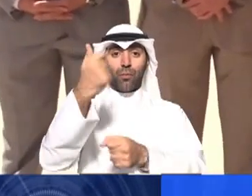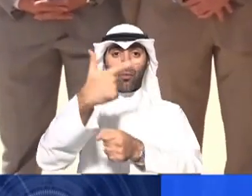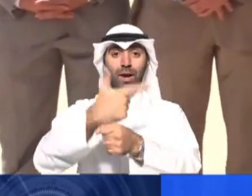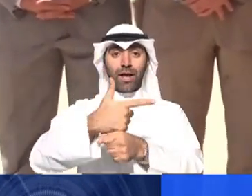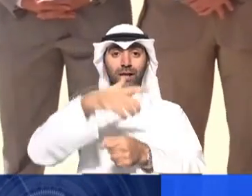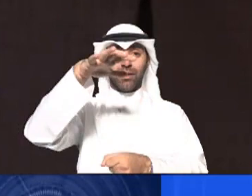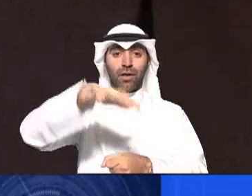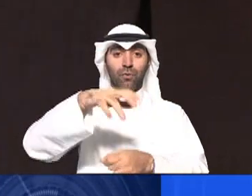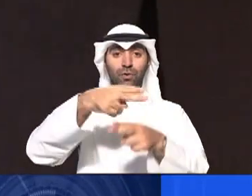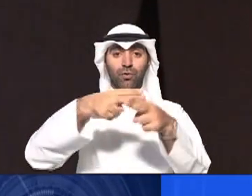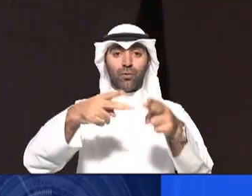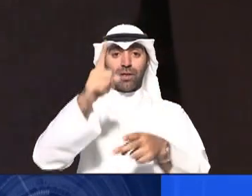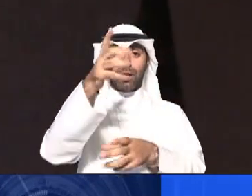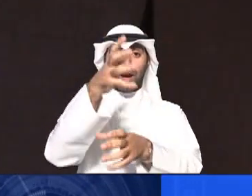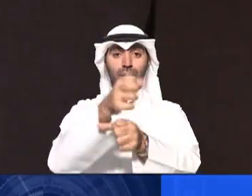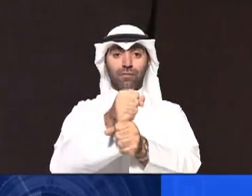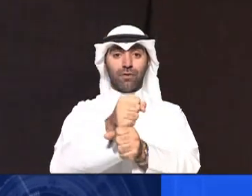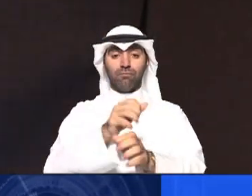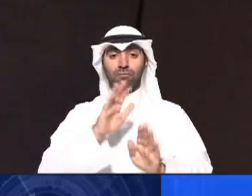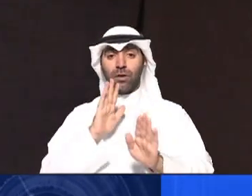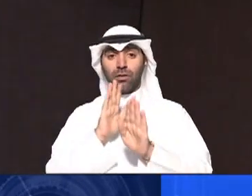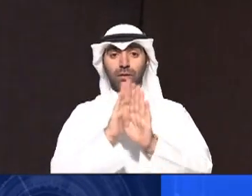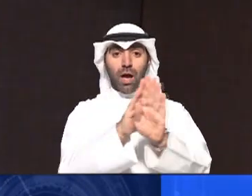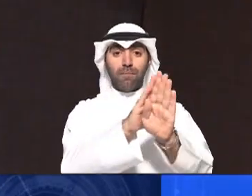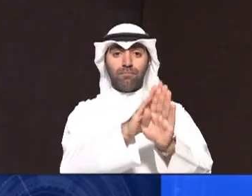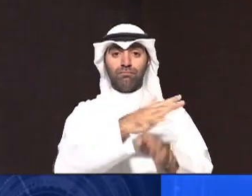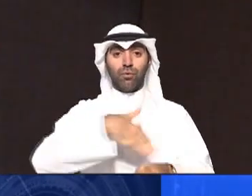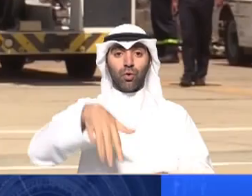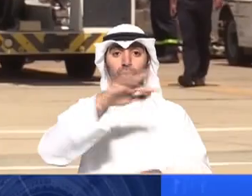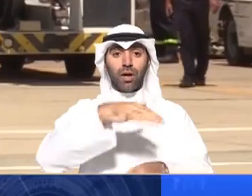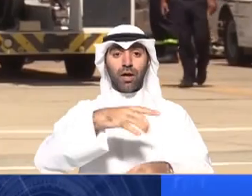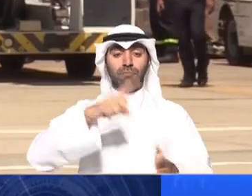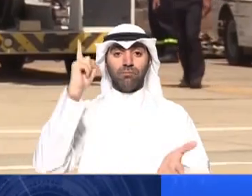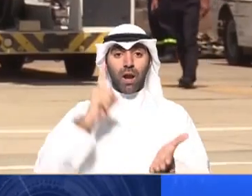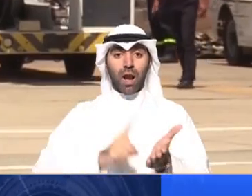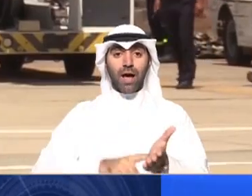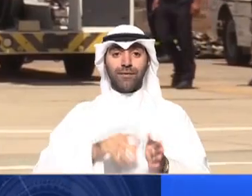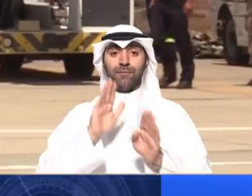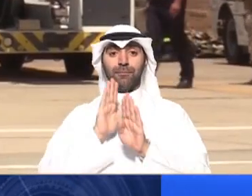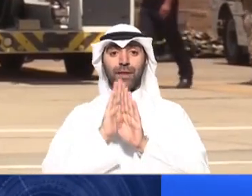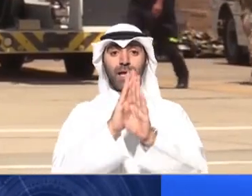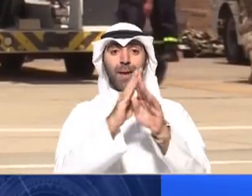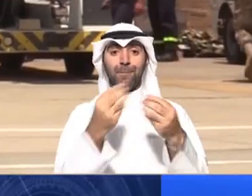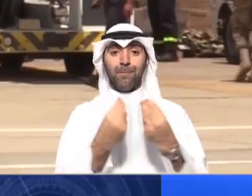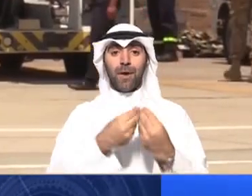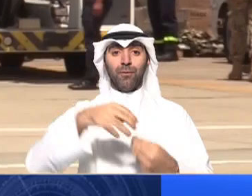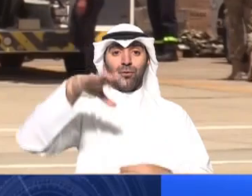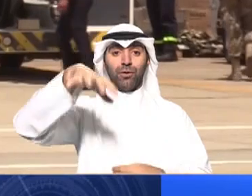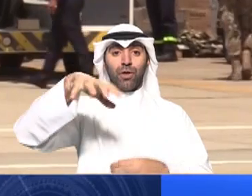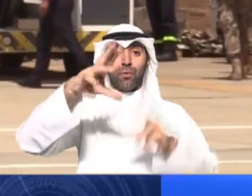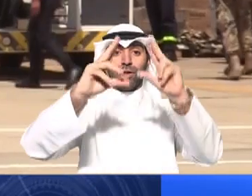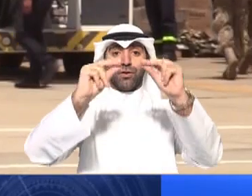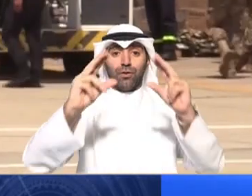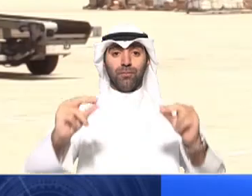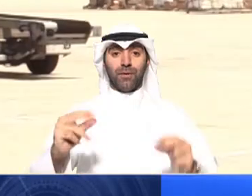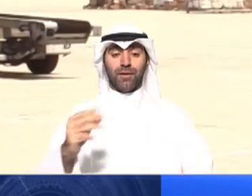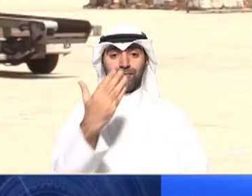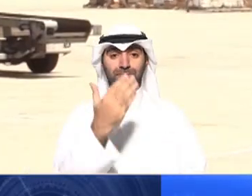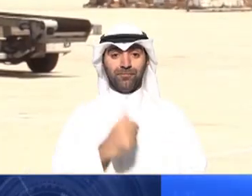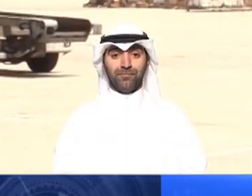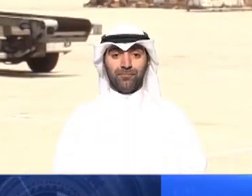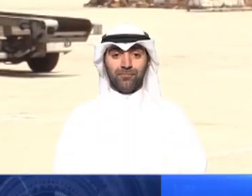اللبناني وإغاثته ودعم الصليب الأحمر اللبناني جراء الانفجار الذي حصل في مرفأ بيروت. يكتم